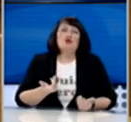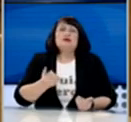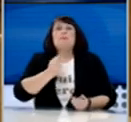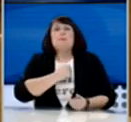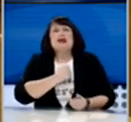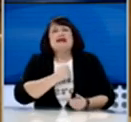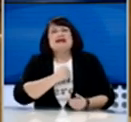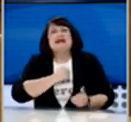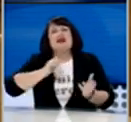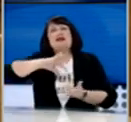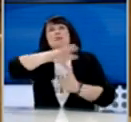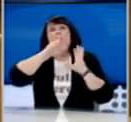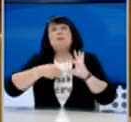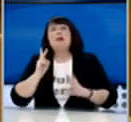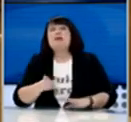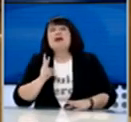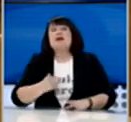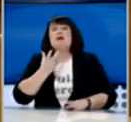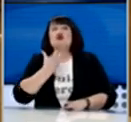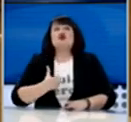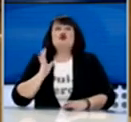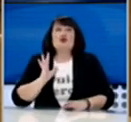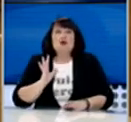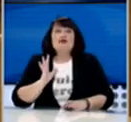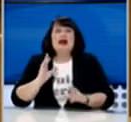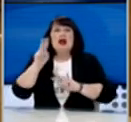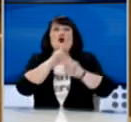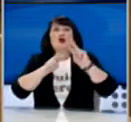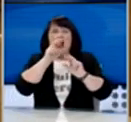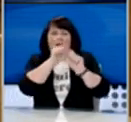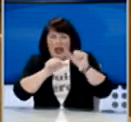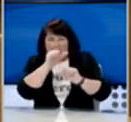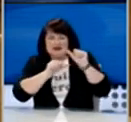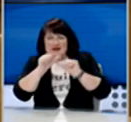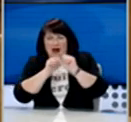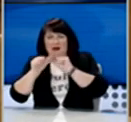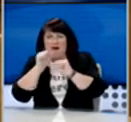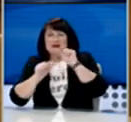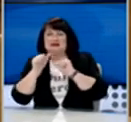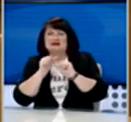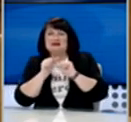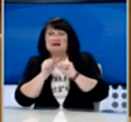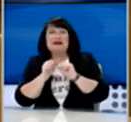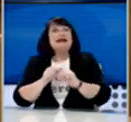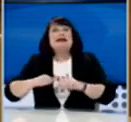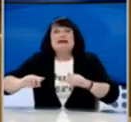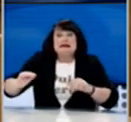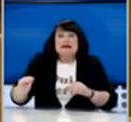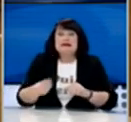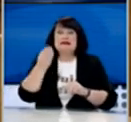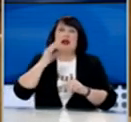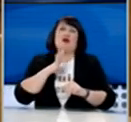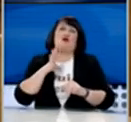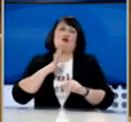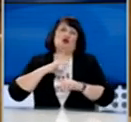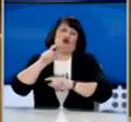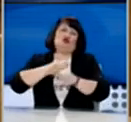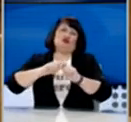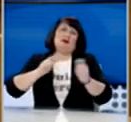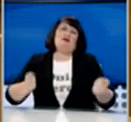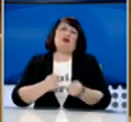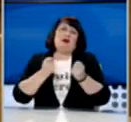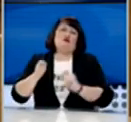μονοκρουσος κινδυνεύει σοβαρά από μία κλιματική αλλαγή που υποτίθεται ότι προκλήθηκε από την ανθρώπινη δραστηριότητα το